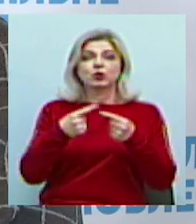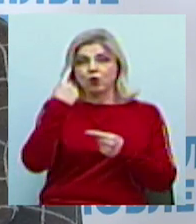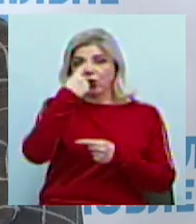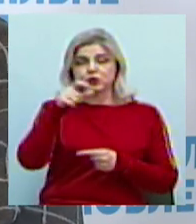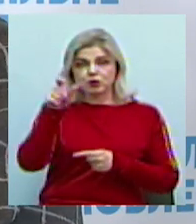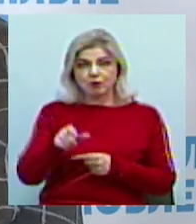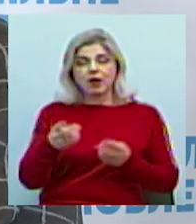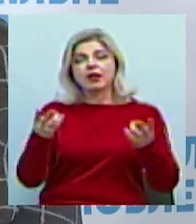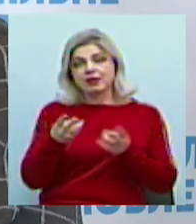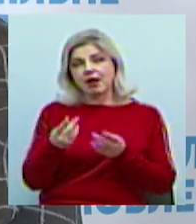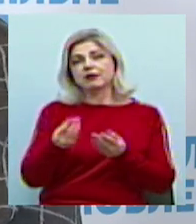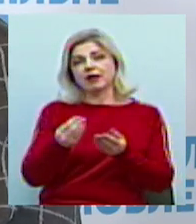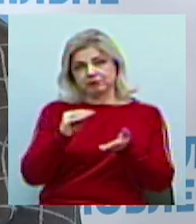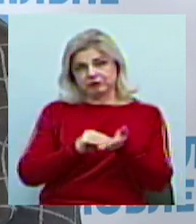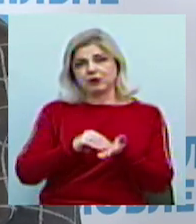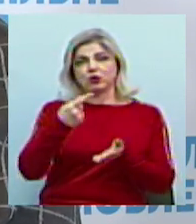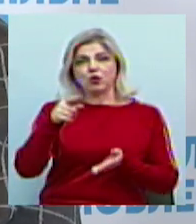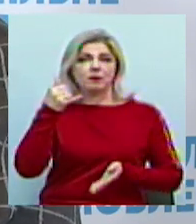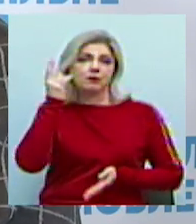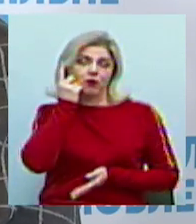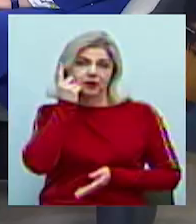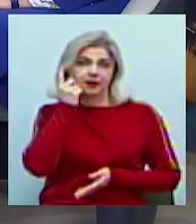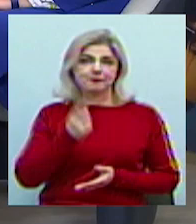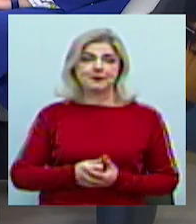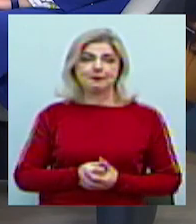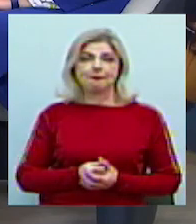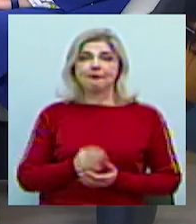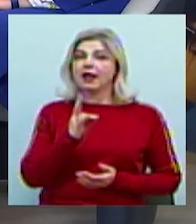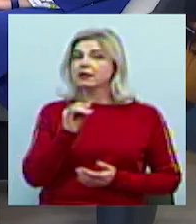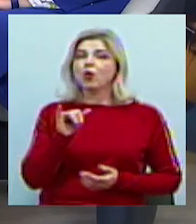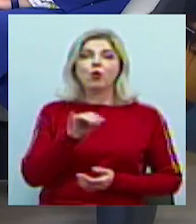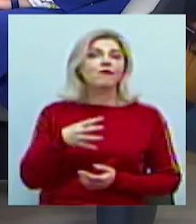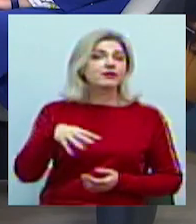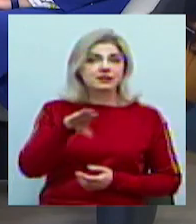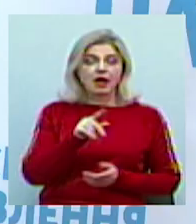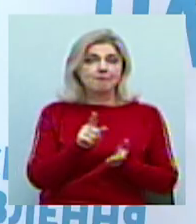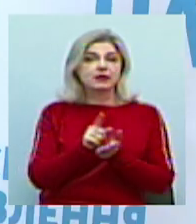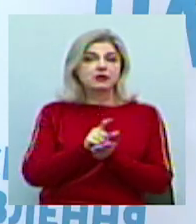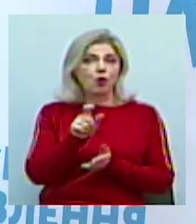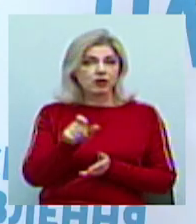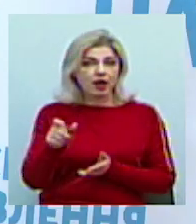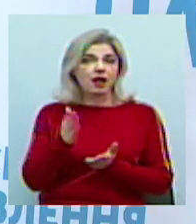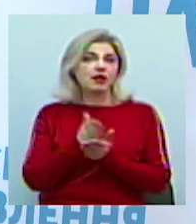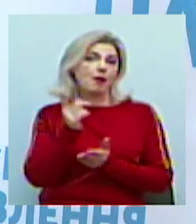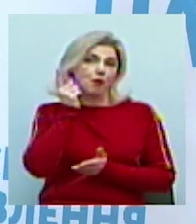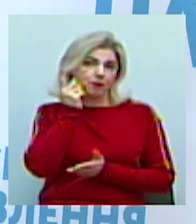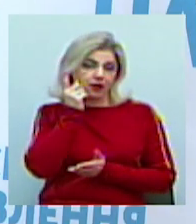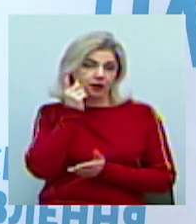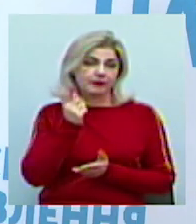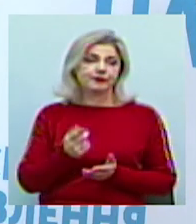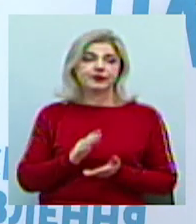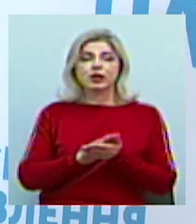необхідно зазначення мобільного телефону. Втім, не у всіх пенсіонерів є мобільні телефони, Оксана Русланівна. На даний час